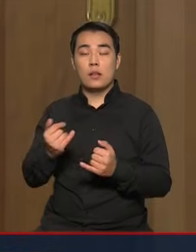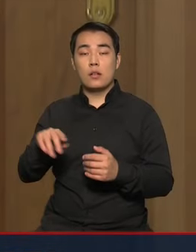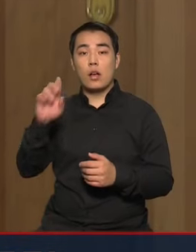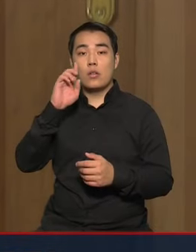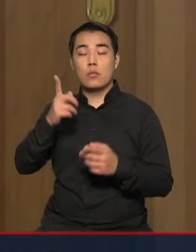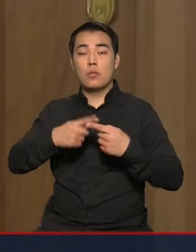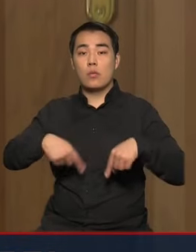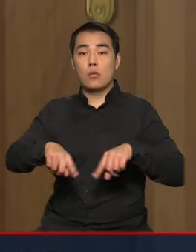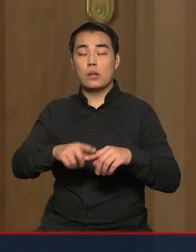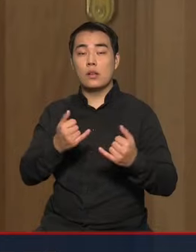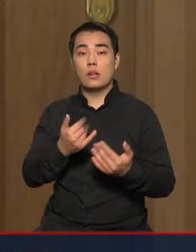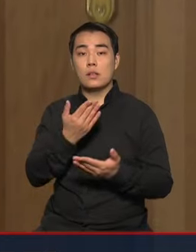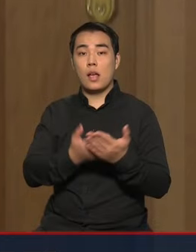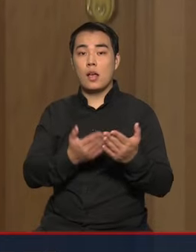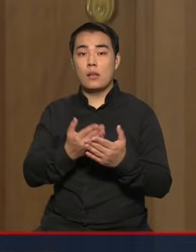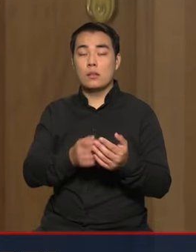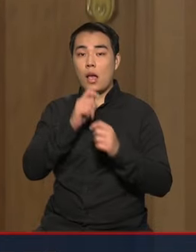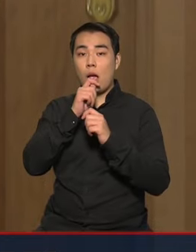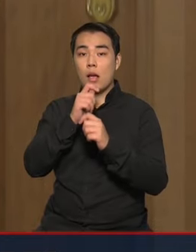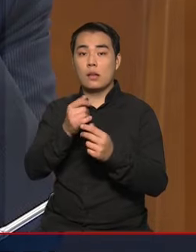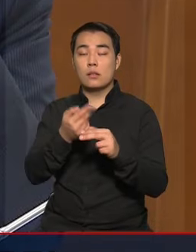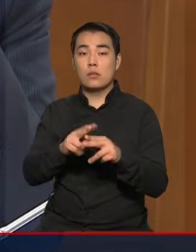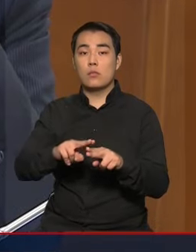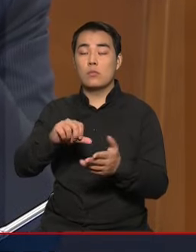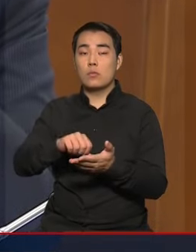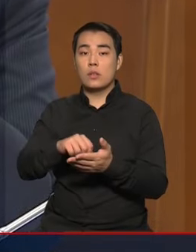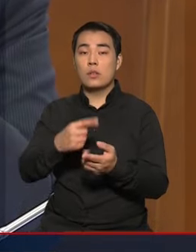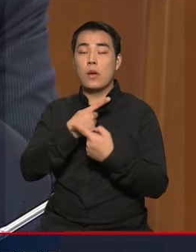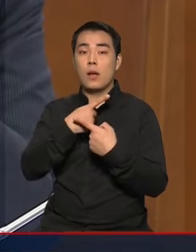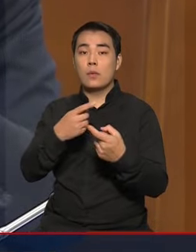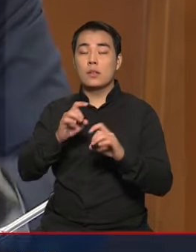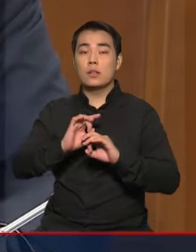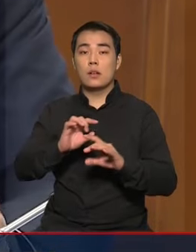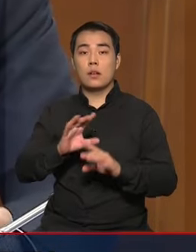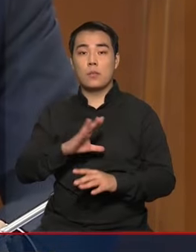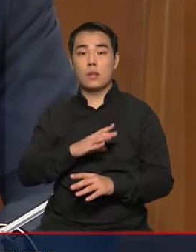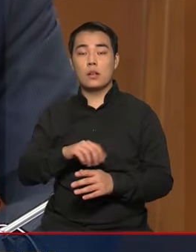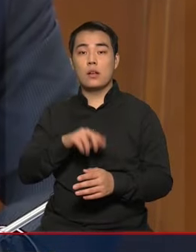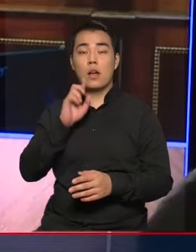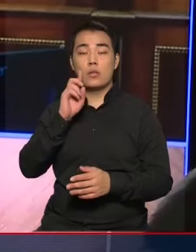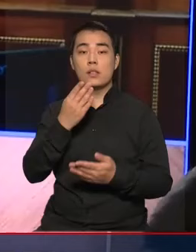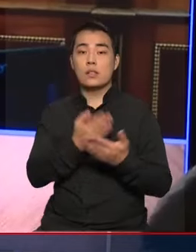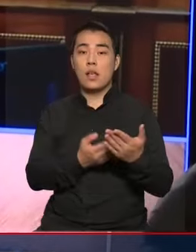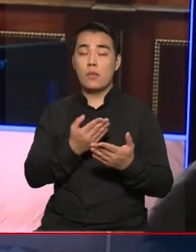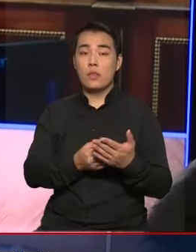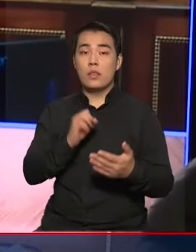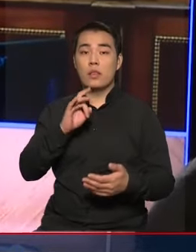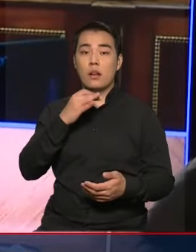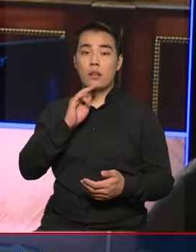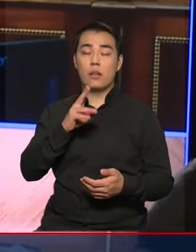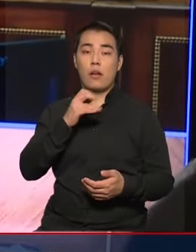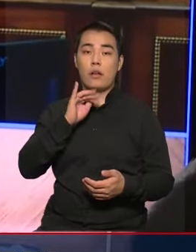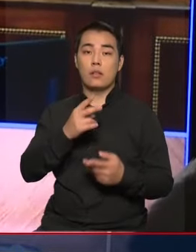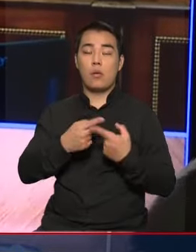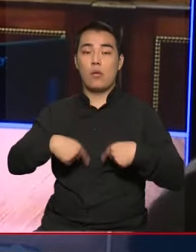мемлекеттік органдар ұсынған ведомстволық наградаларға қатысты ескертулер айтылды. Мемлекеттік кеңесші Ерлан Қарин өкілетті